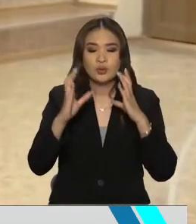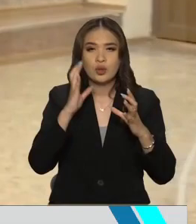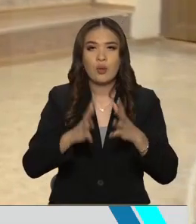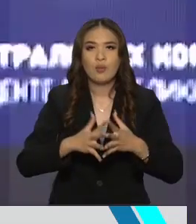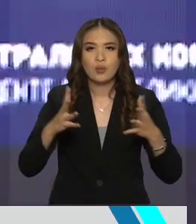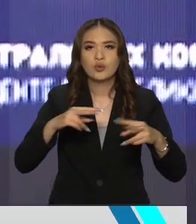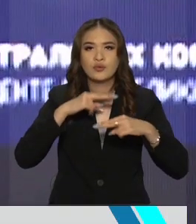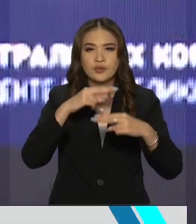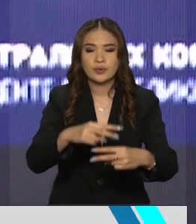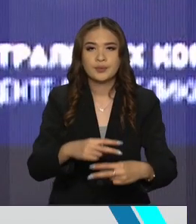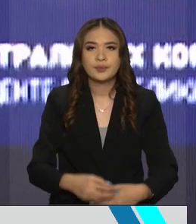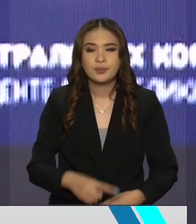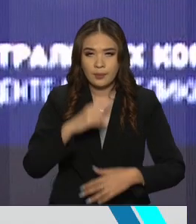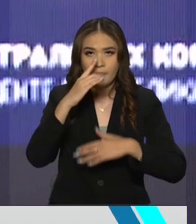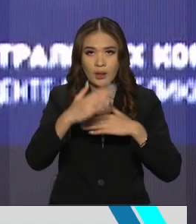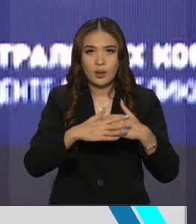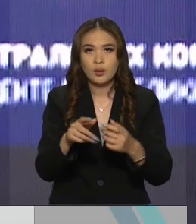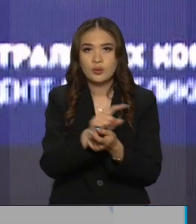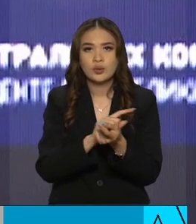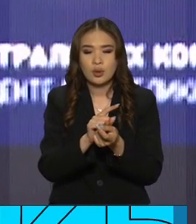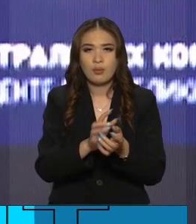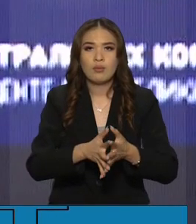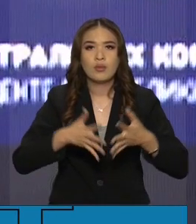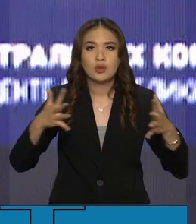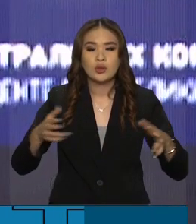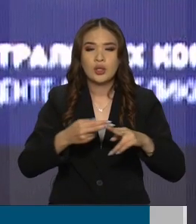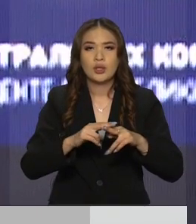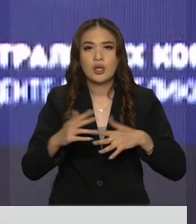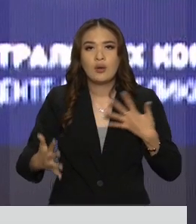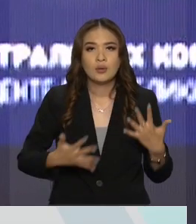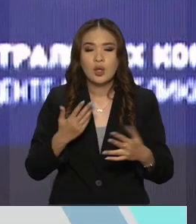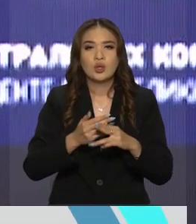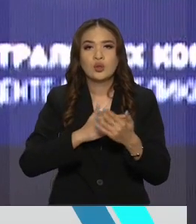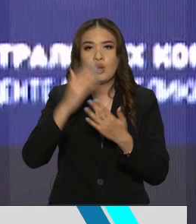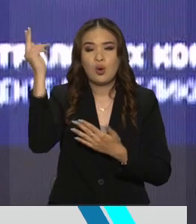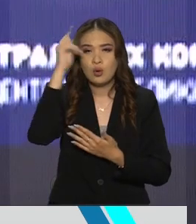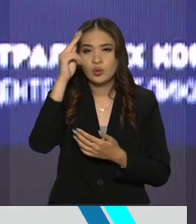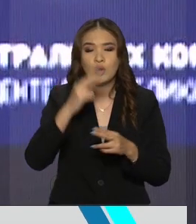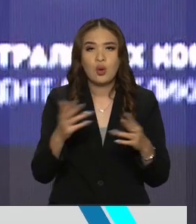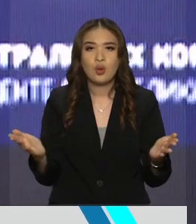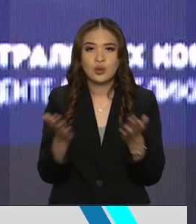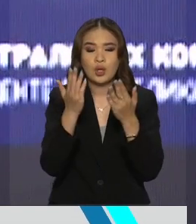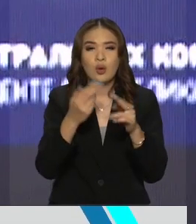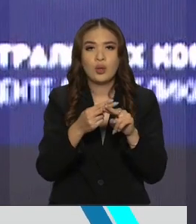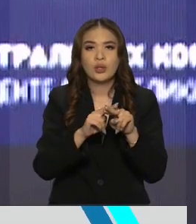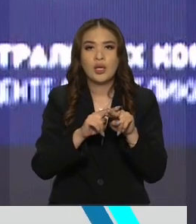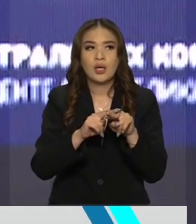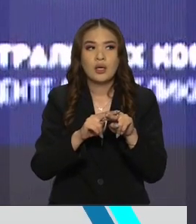назарда. Жалпы биылғы өзгерістердің басым бөлігі өнерлік жоғары оқу орындарды қолдау мақсатында жүзеге асырылып